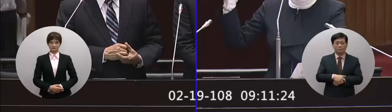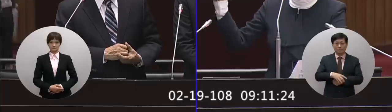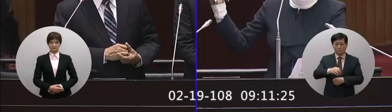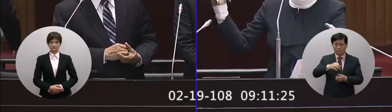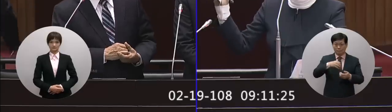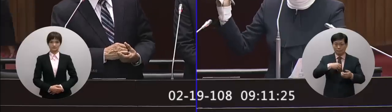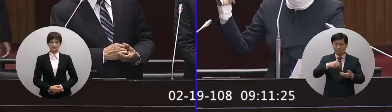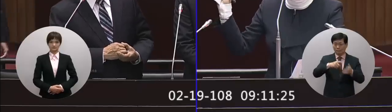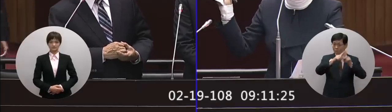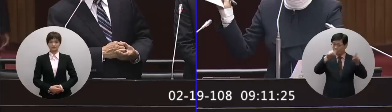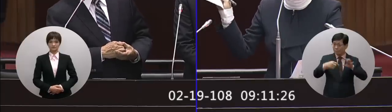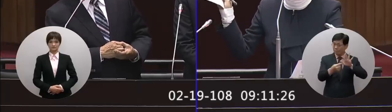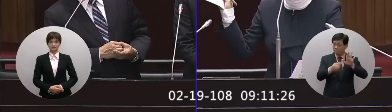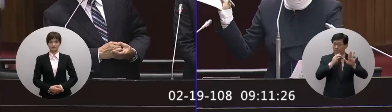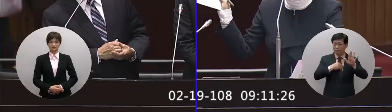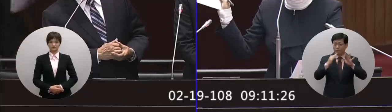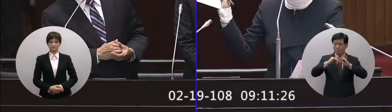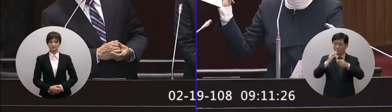的是